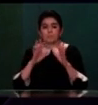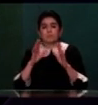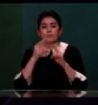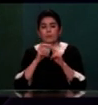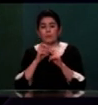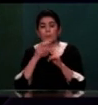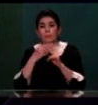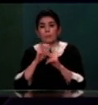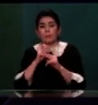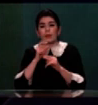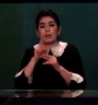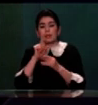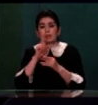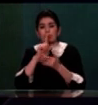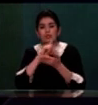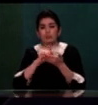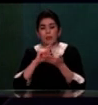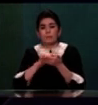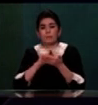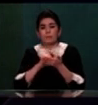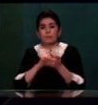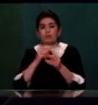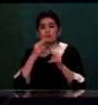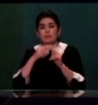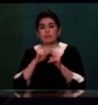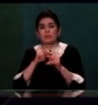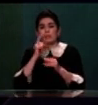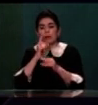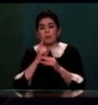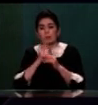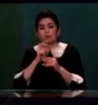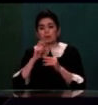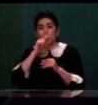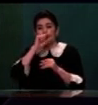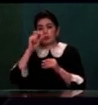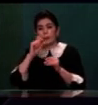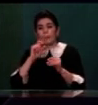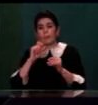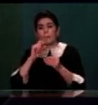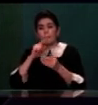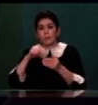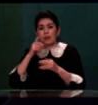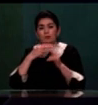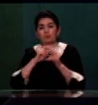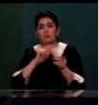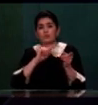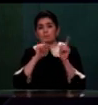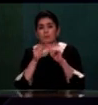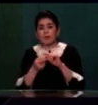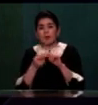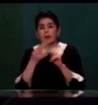Demak, biz zapis degan bo'limini zapretitga belgiladik, zapretit bo'limiga va